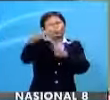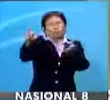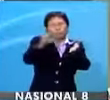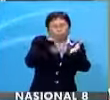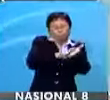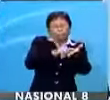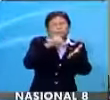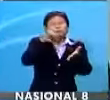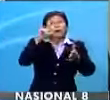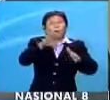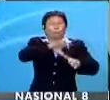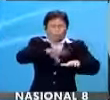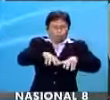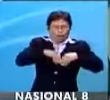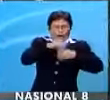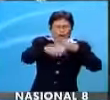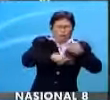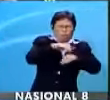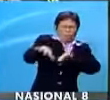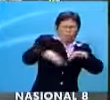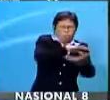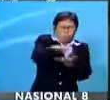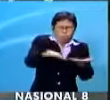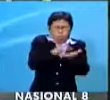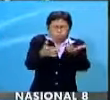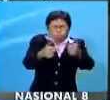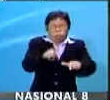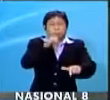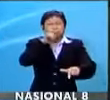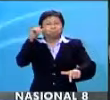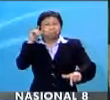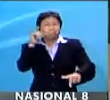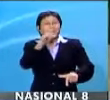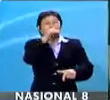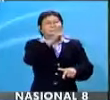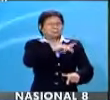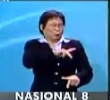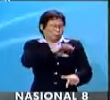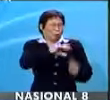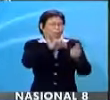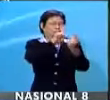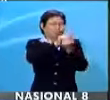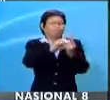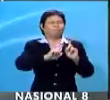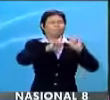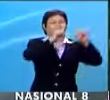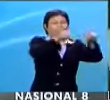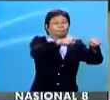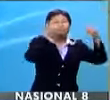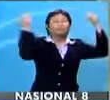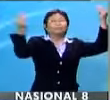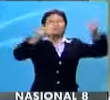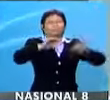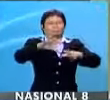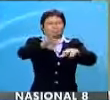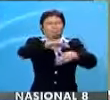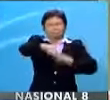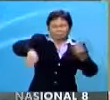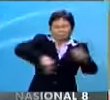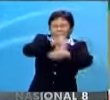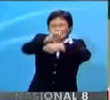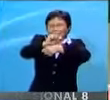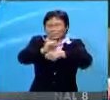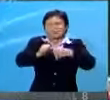diterima polis mengenai kekecohan yang berlaku semalam Tan Sri Khalid ditemui selepas menghadiri Majlis Serah terima tugas